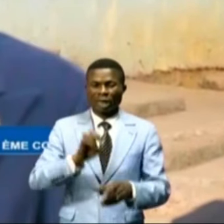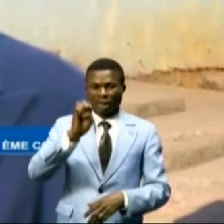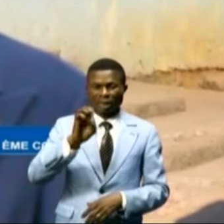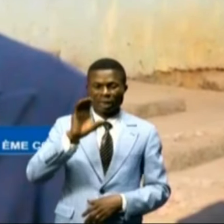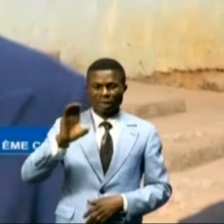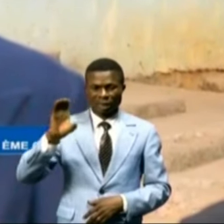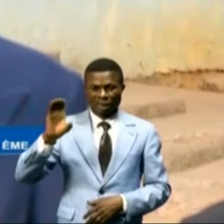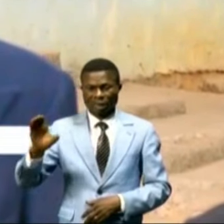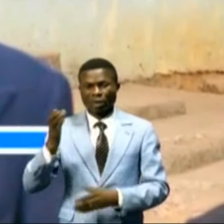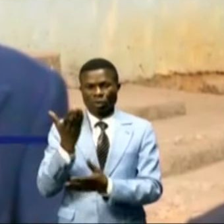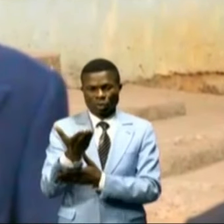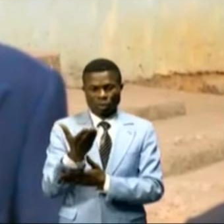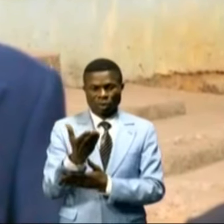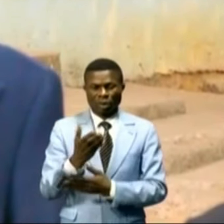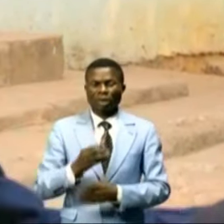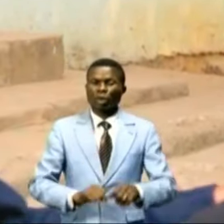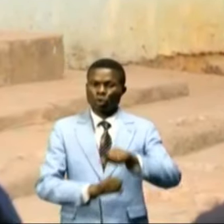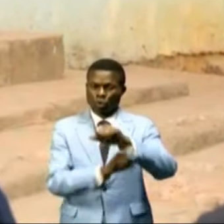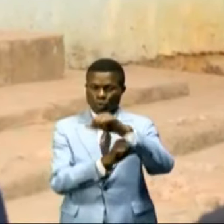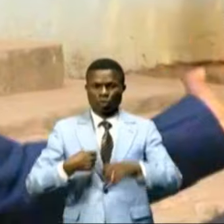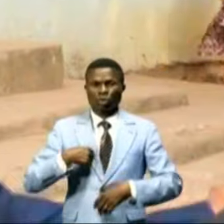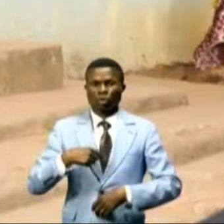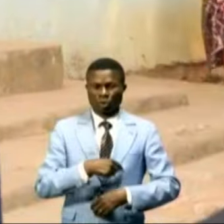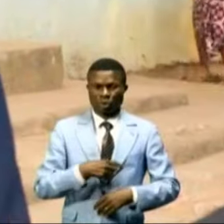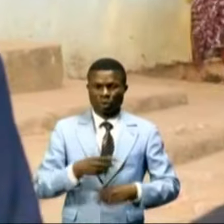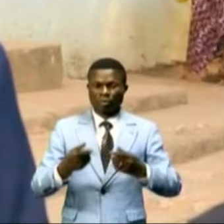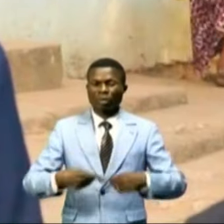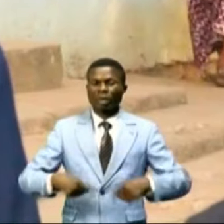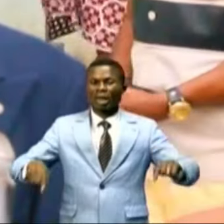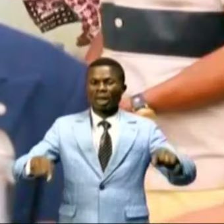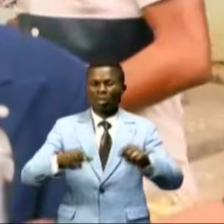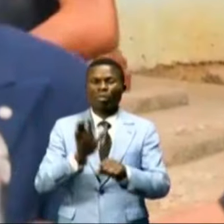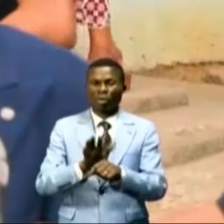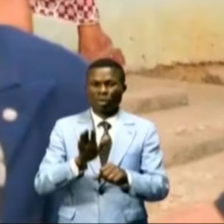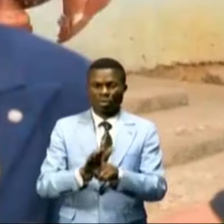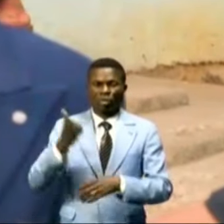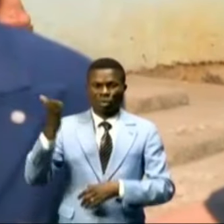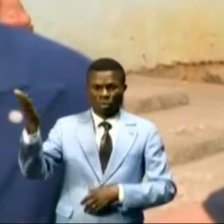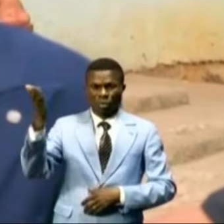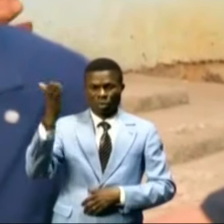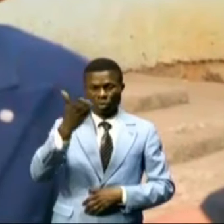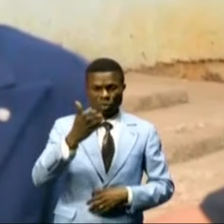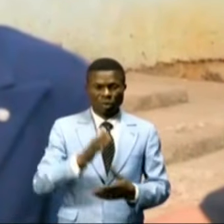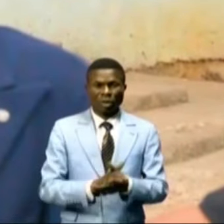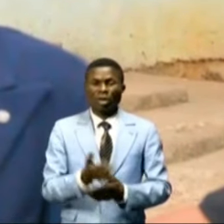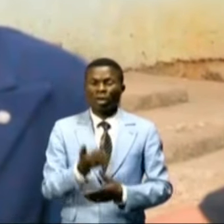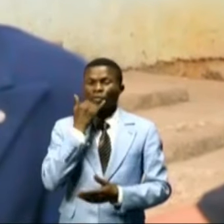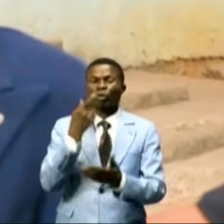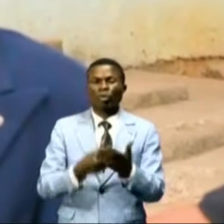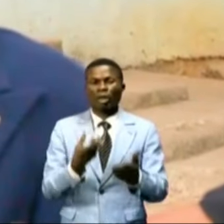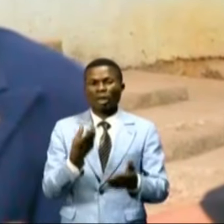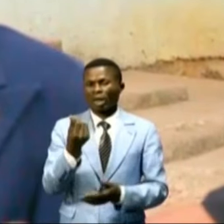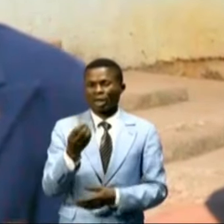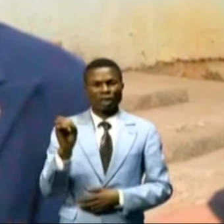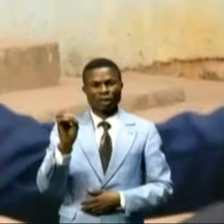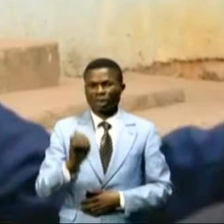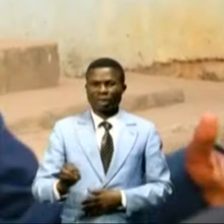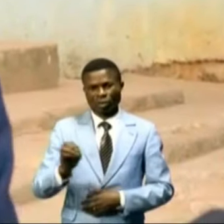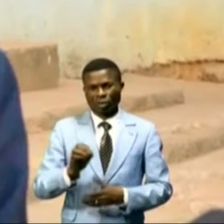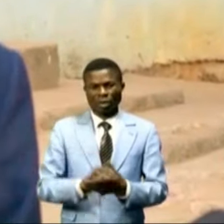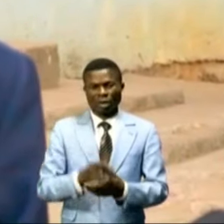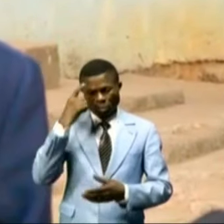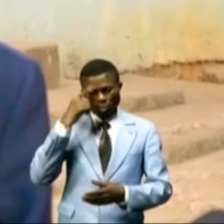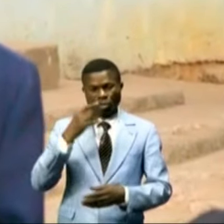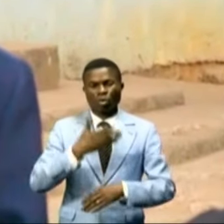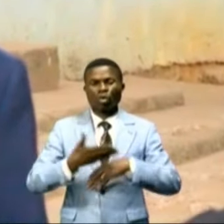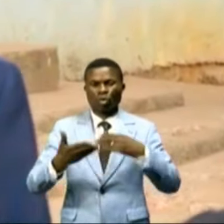Nous demandons le soutien. Les parcelles sont nombreuses. Ce qui nous fait défaut, ce sont des moyens. Pour